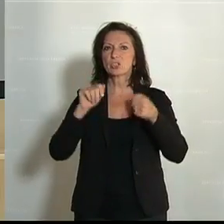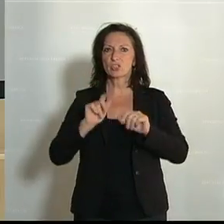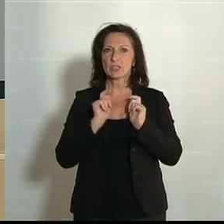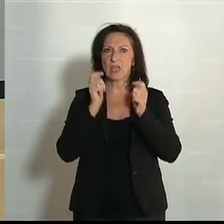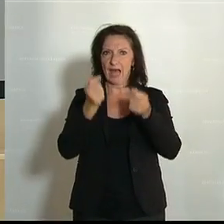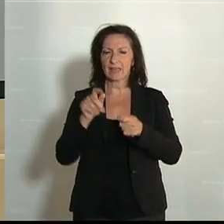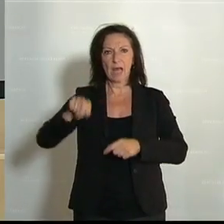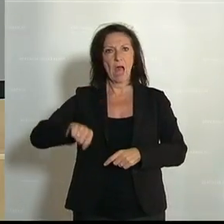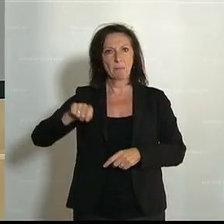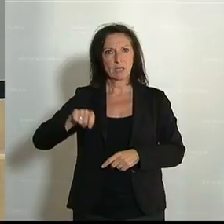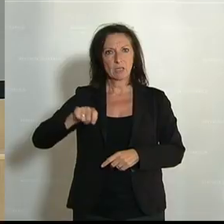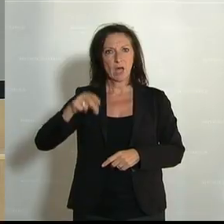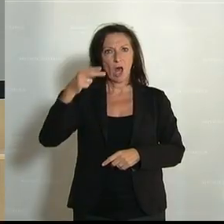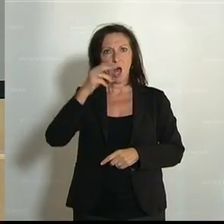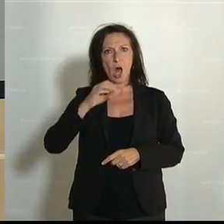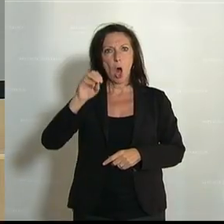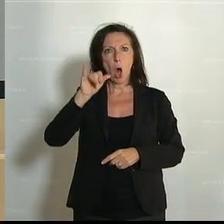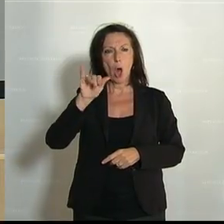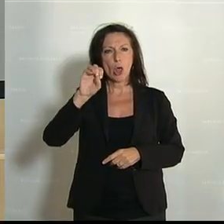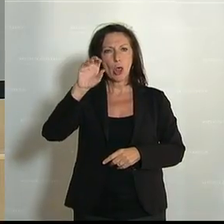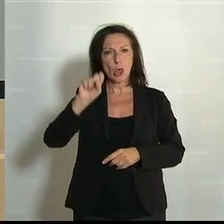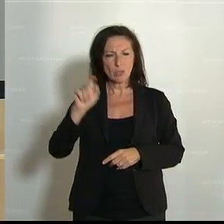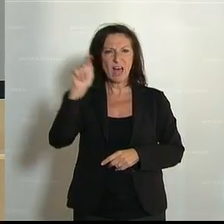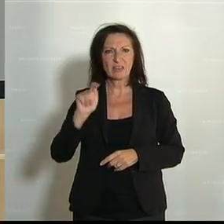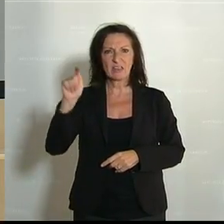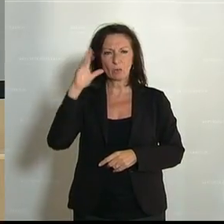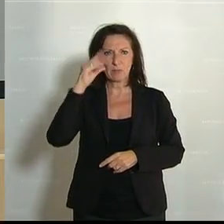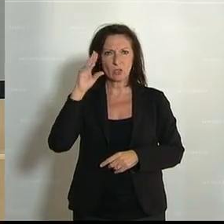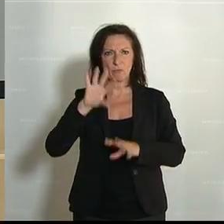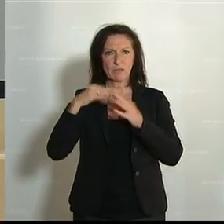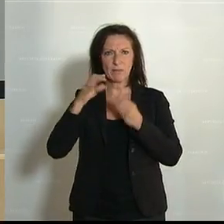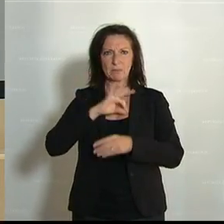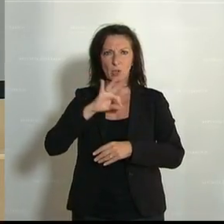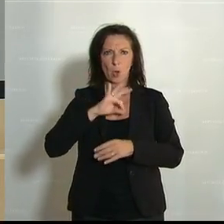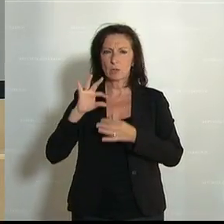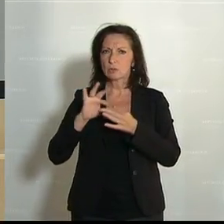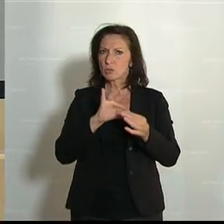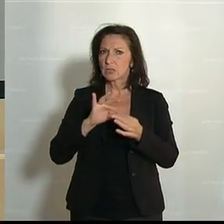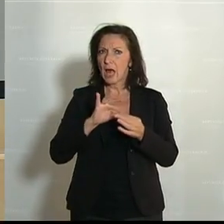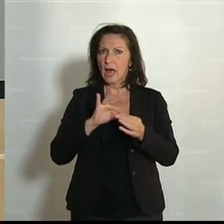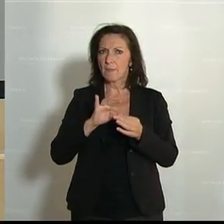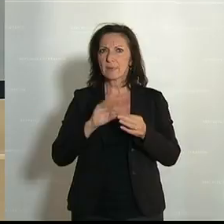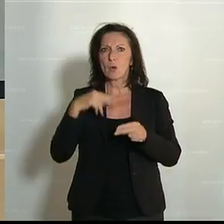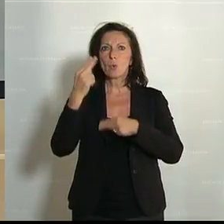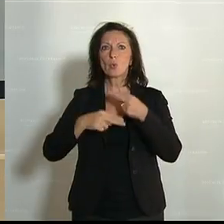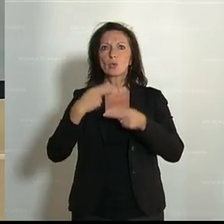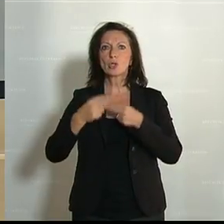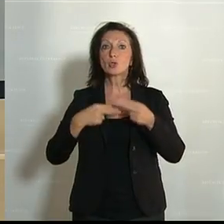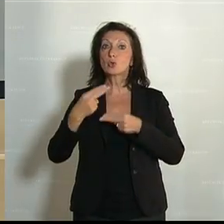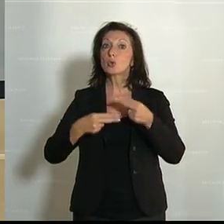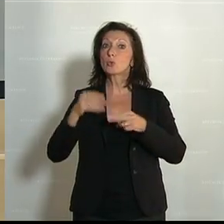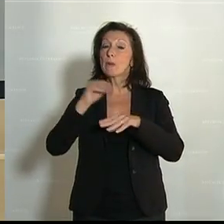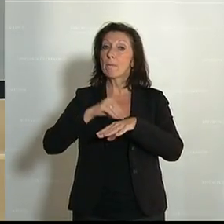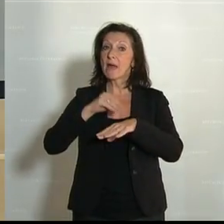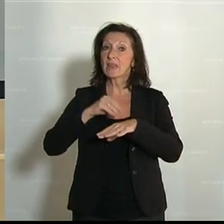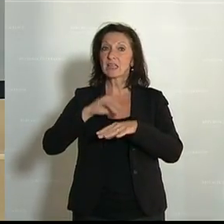der abgeordnetenhaus trauttmansdorff kolleginnen und kollegen betreffen erweiterung des untersuchungs mandat der